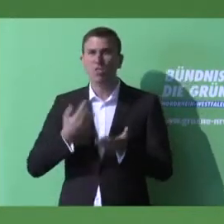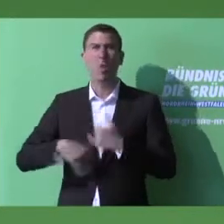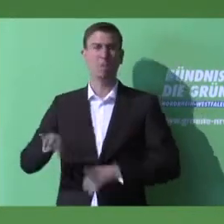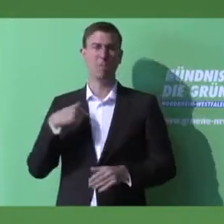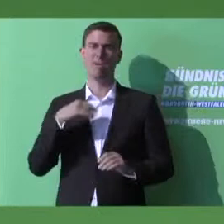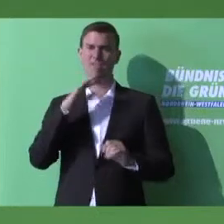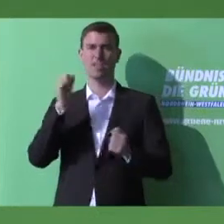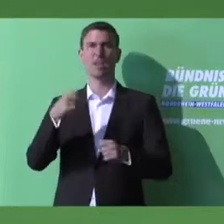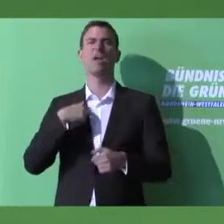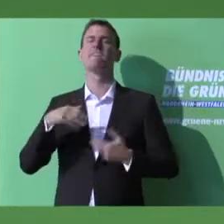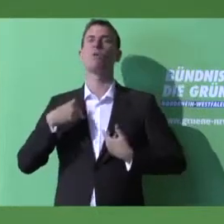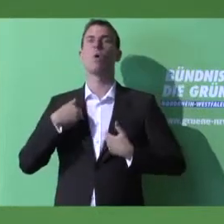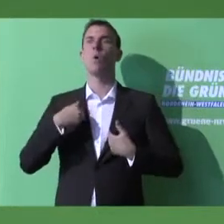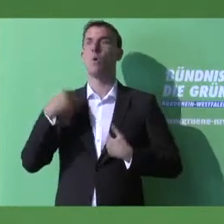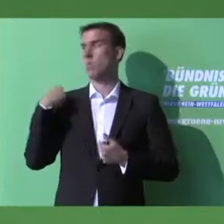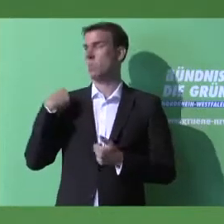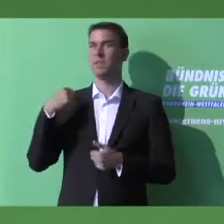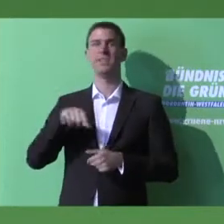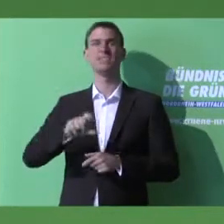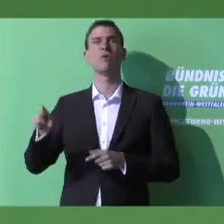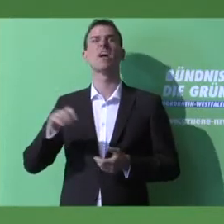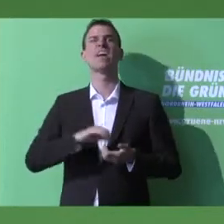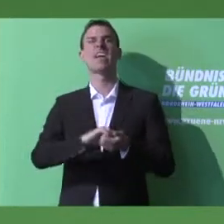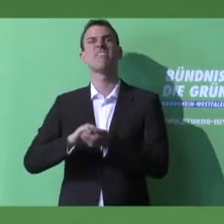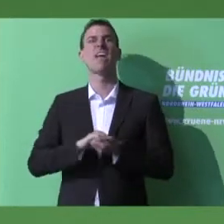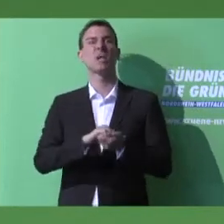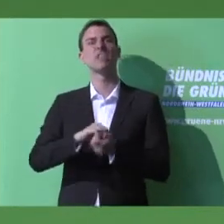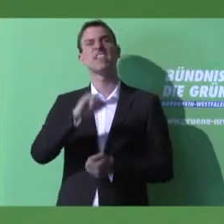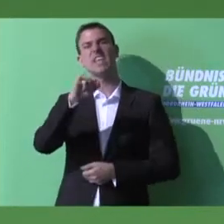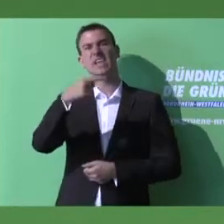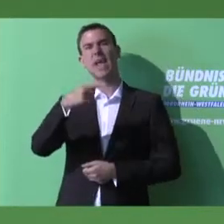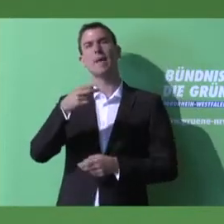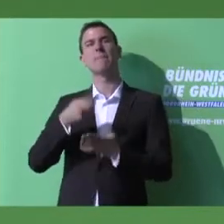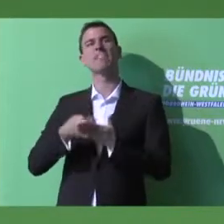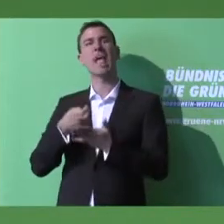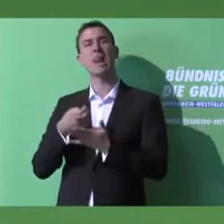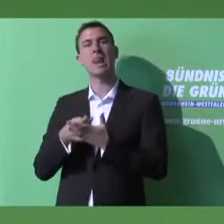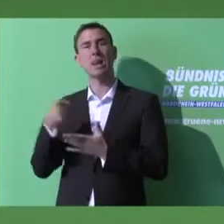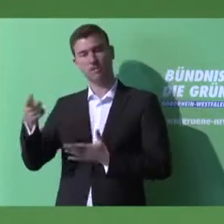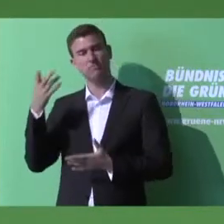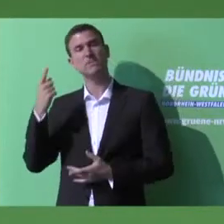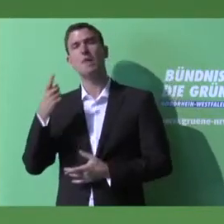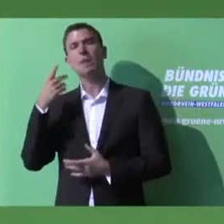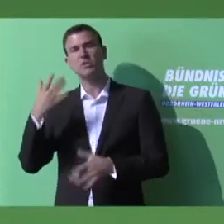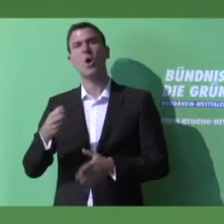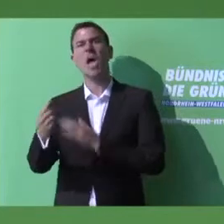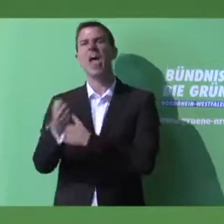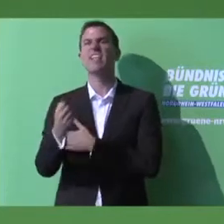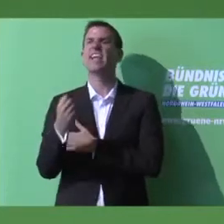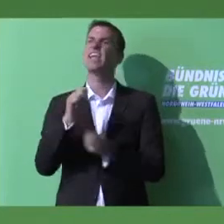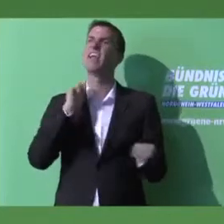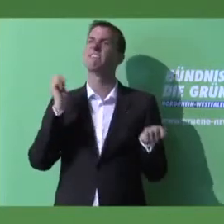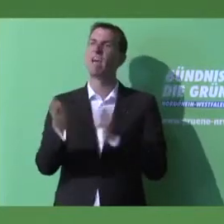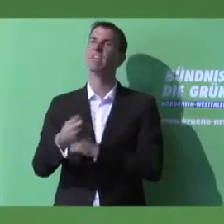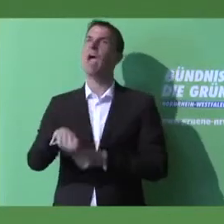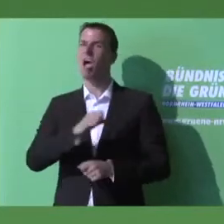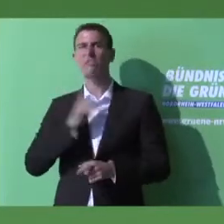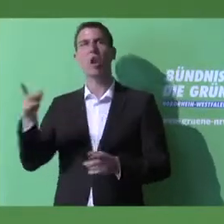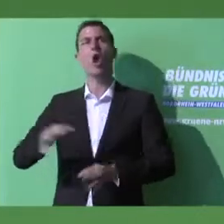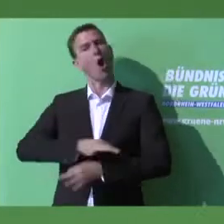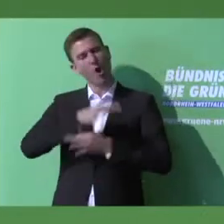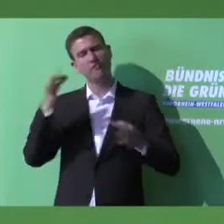eine Gewerkschaft war, nämlich die IG Metall, die für den Erfolg der Energiewende in Deutschland